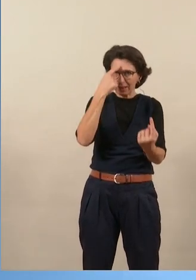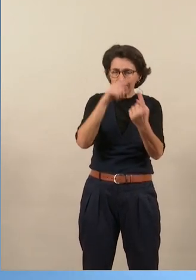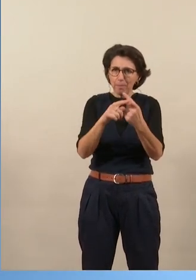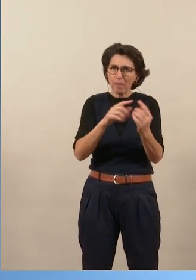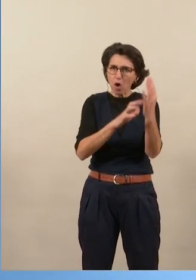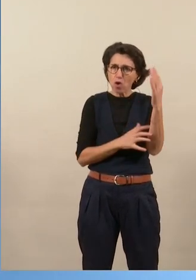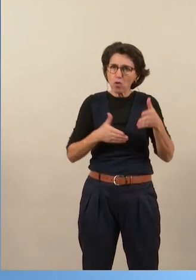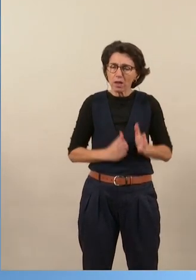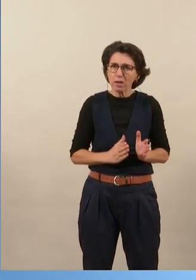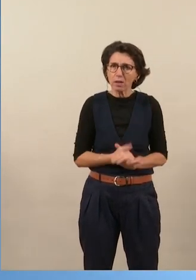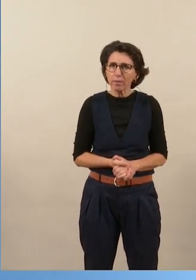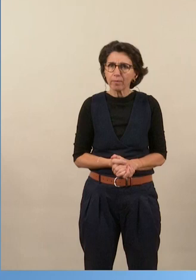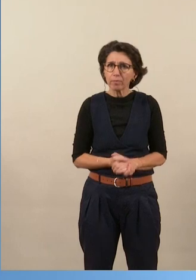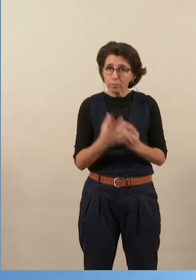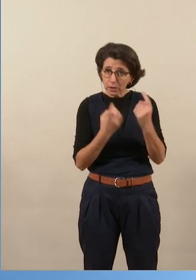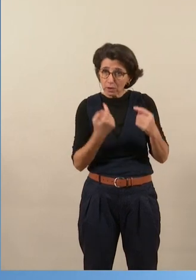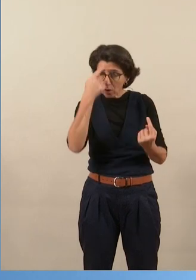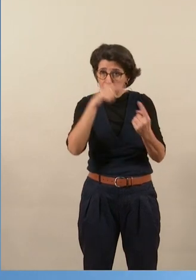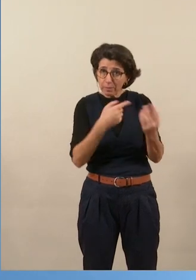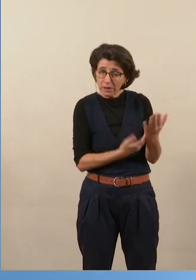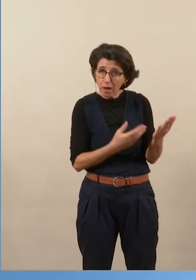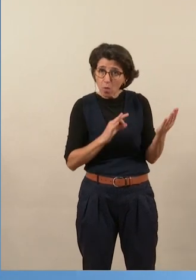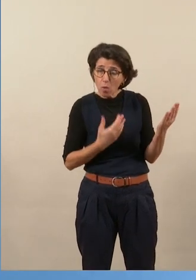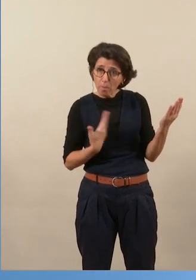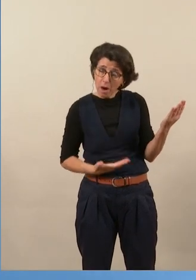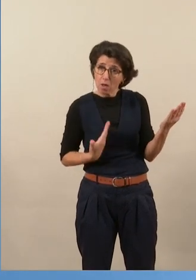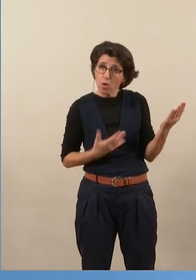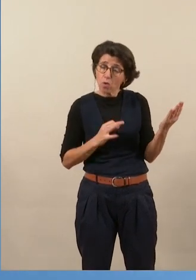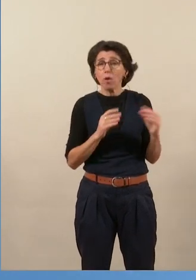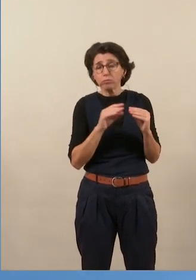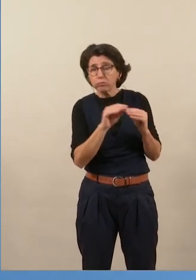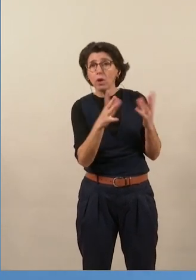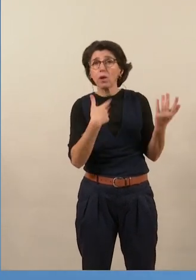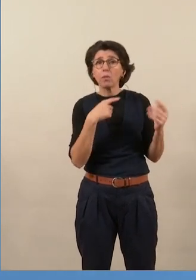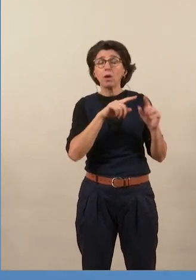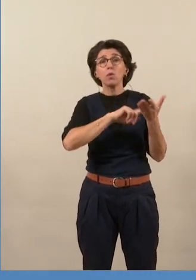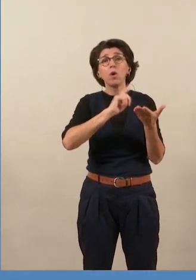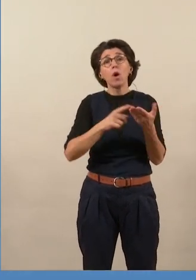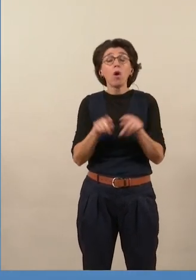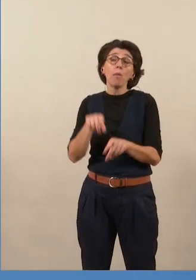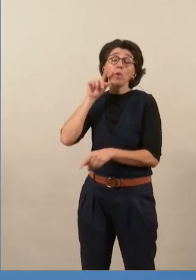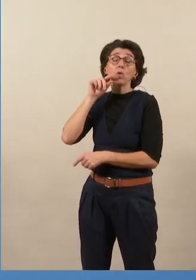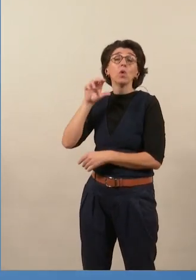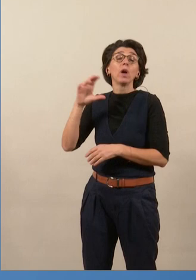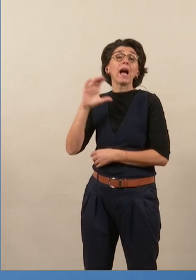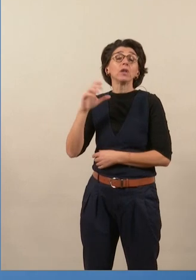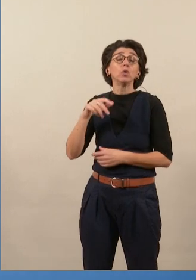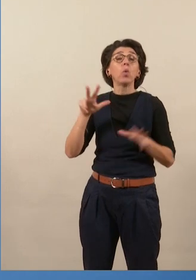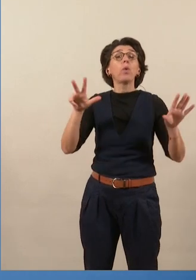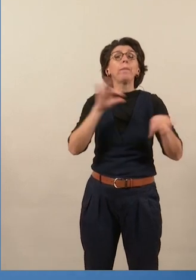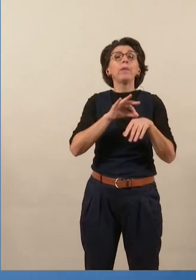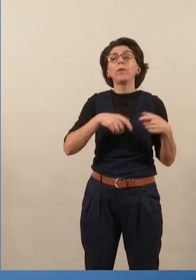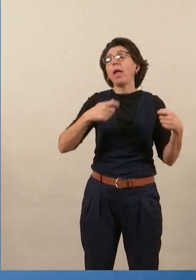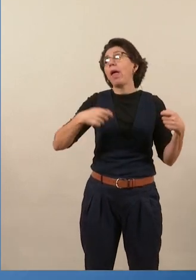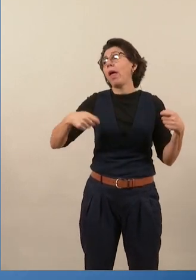faites maintenant voilà après vous pouvez toujours faire des considérations pendant 8 minutes comme Monsieur Carignon en essayant de vous rattacher au rendu